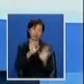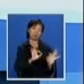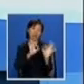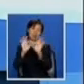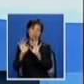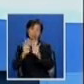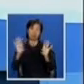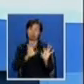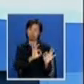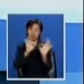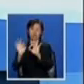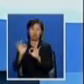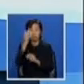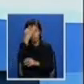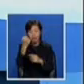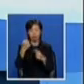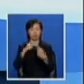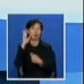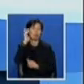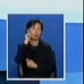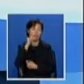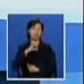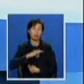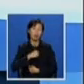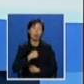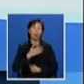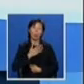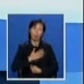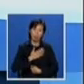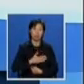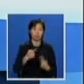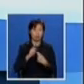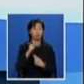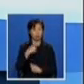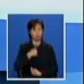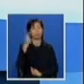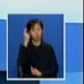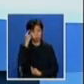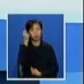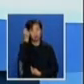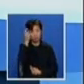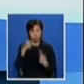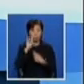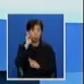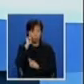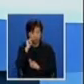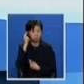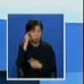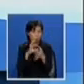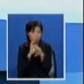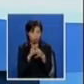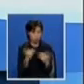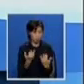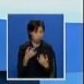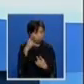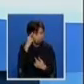เนี่ยก็เพื่อที่จะให้พ่อแม่ผู้ปกครองนั้นมีความอุ่นใจเพราะผมเข้าใจดีครับว่าหัวอกพ่อแม่นั้นคงไม่ต้องการที่จะให้ลูกหลานนั้นจะต้องเดินท